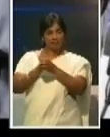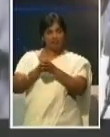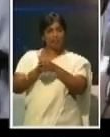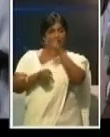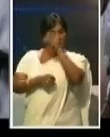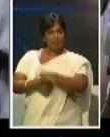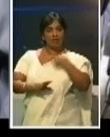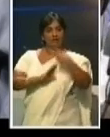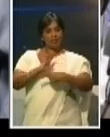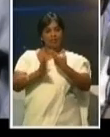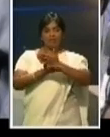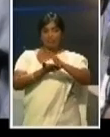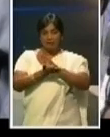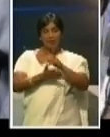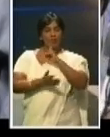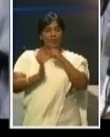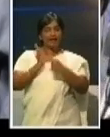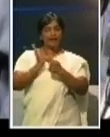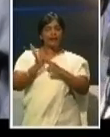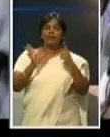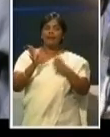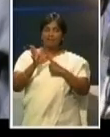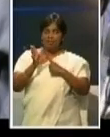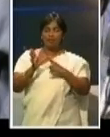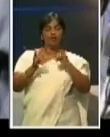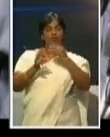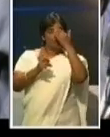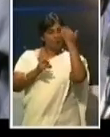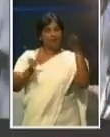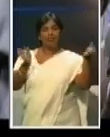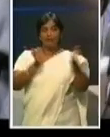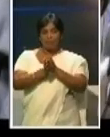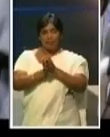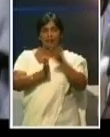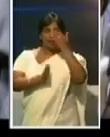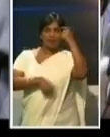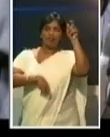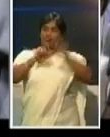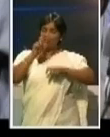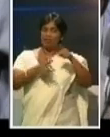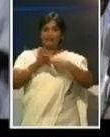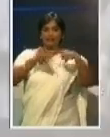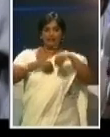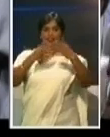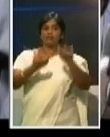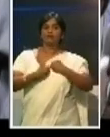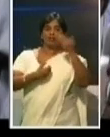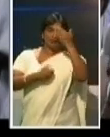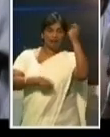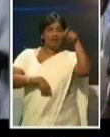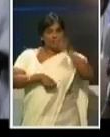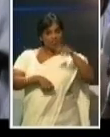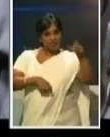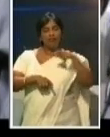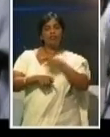අපේක්ෂකයා වෙමින් මේ රට බෙදන්න ඉල්ලන TNA සංවිධානය සුමන්දිරන්ලා එකතු කරගෙන දෙමළ ජනතාවගේ ඡන්දය ලබා ගන්න. දෙමළ